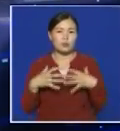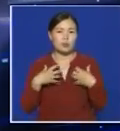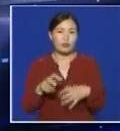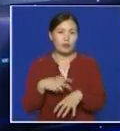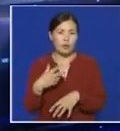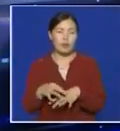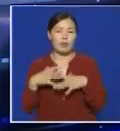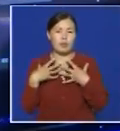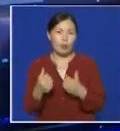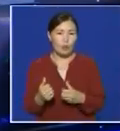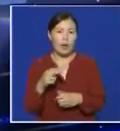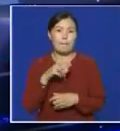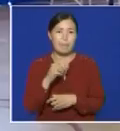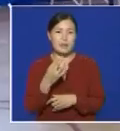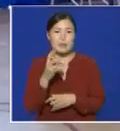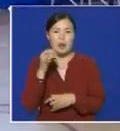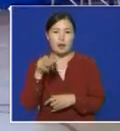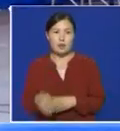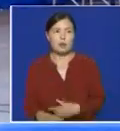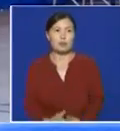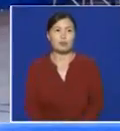дәрігер, денсау пациент.